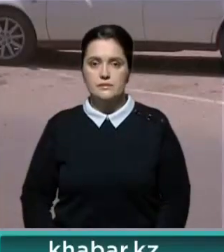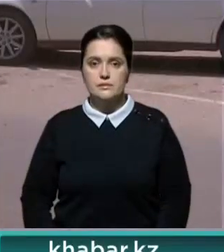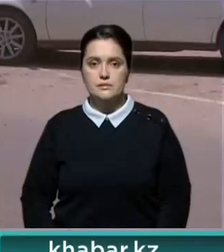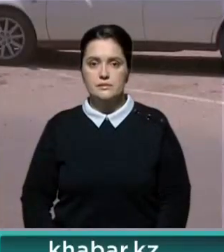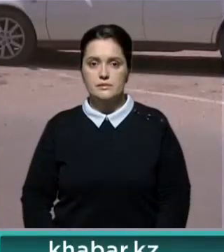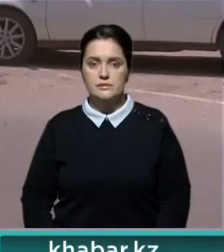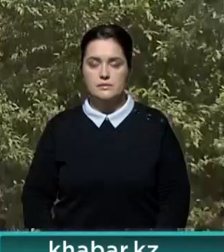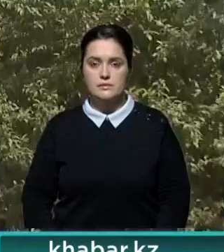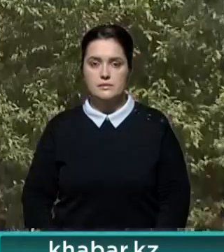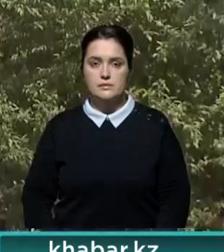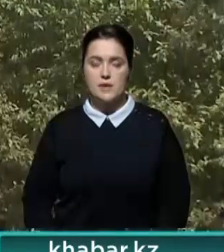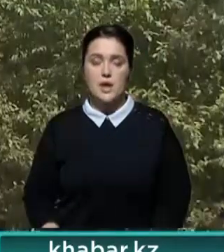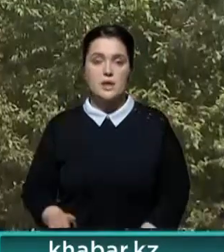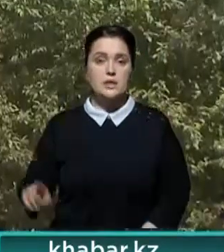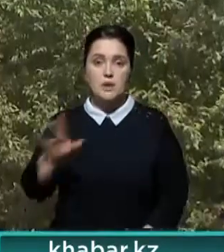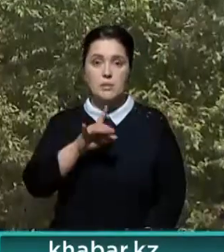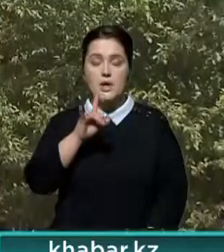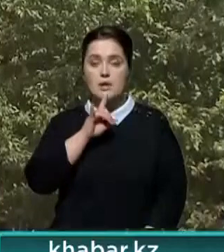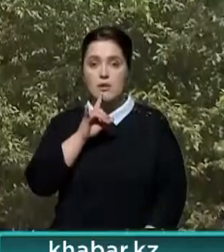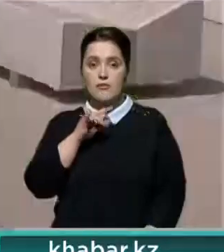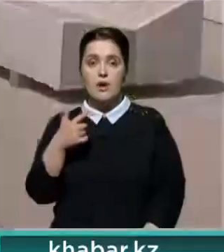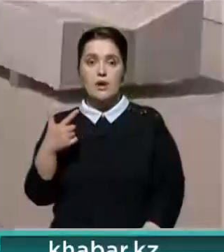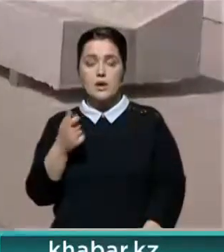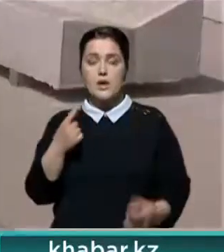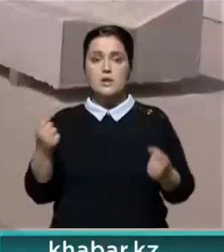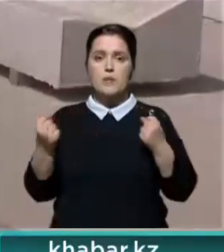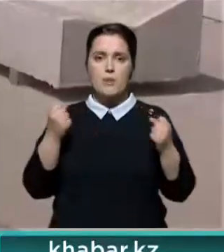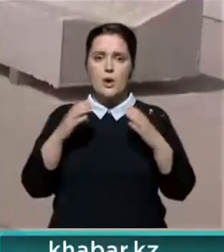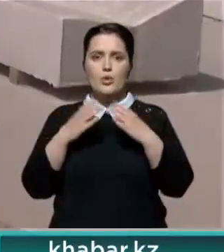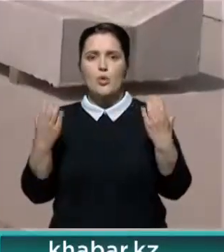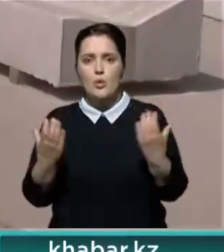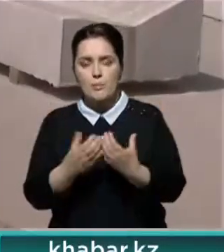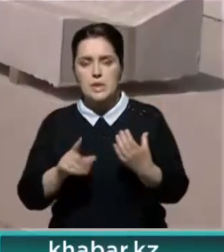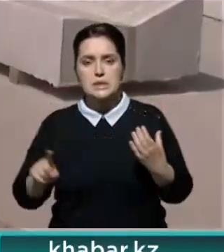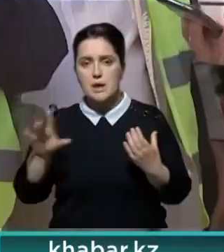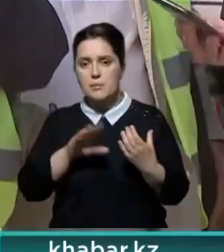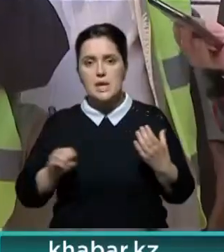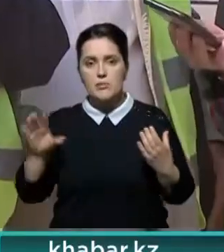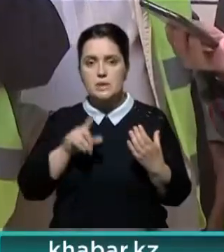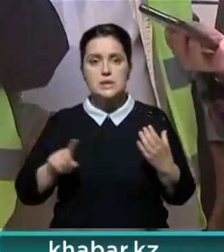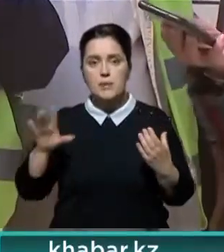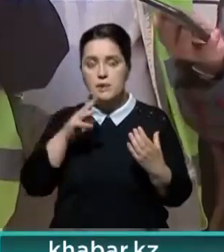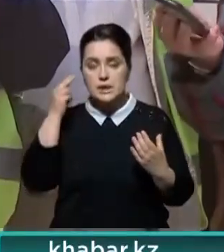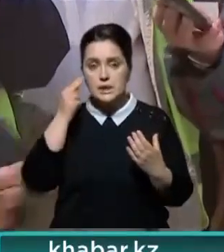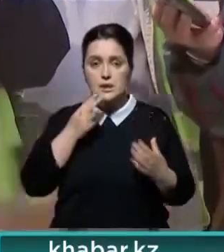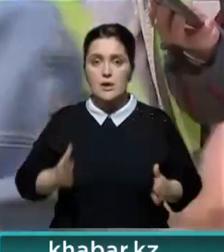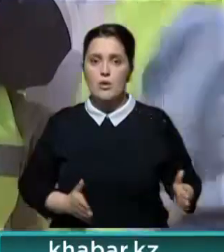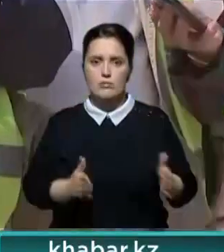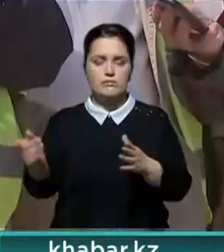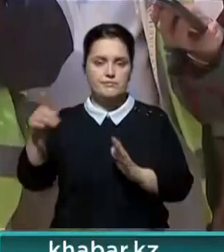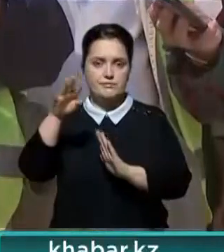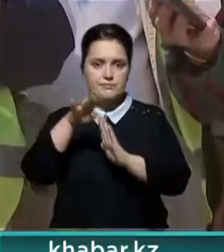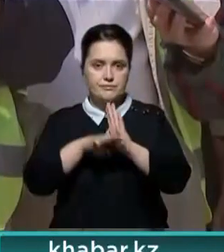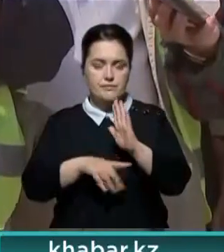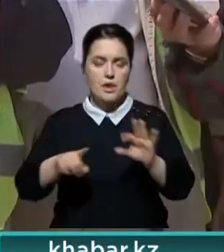западно-сибирский нефтегазовый комплекс большого Алматинский канал спортивный комплекс Медеу Западная Европа Западный Китай это далеко не полный перечень проектов